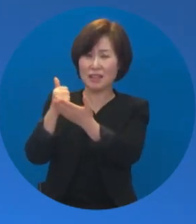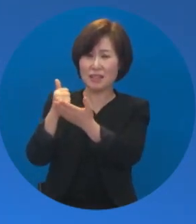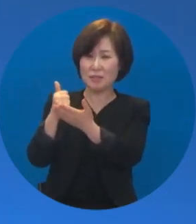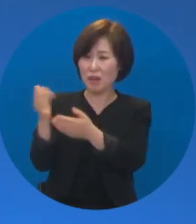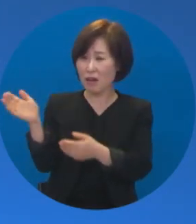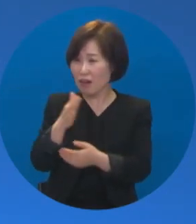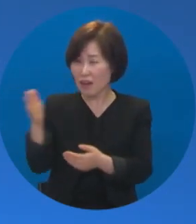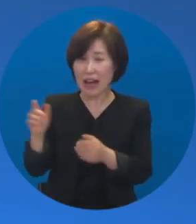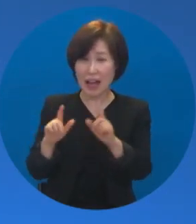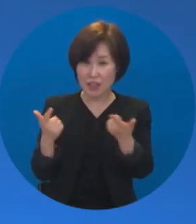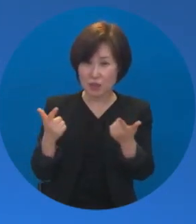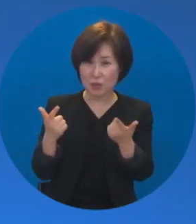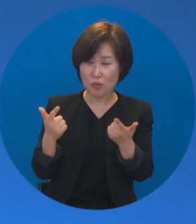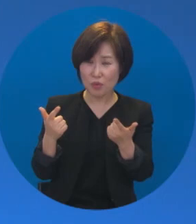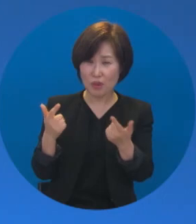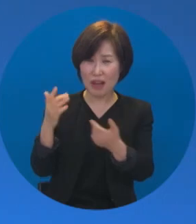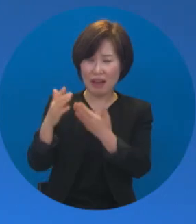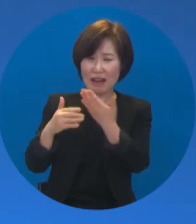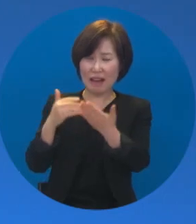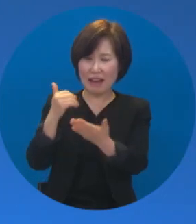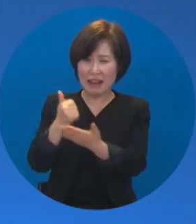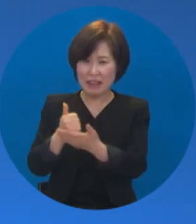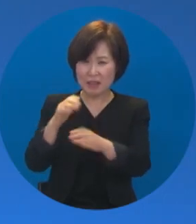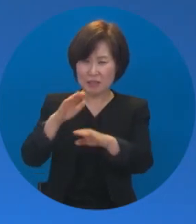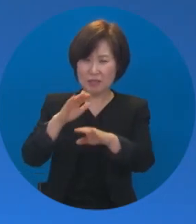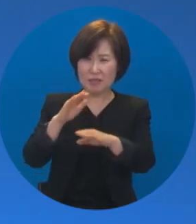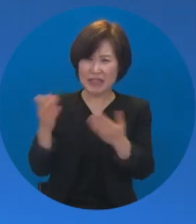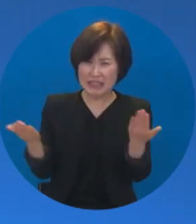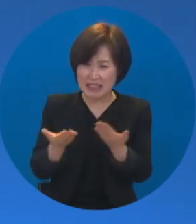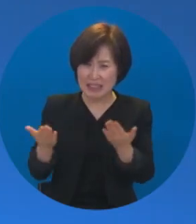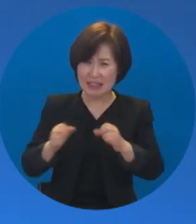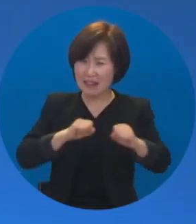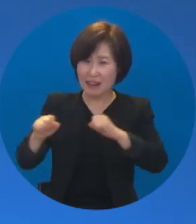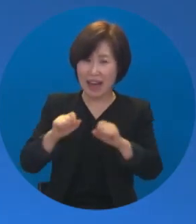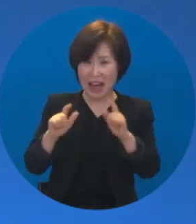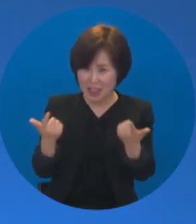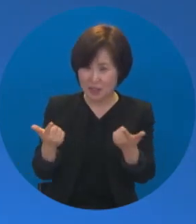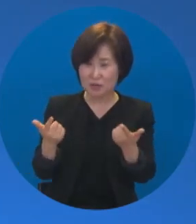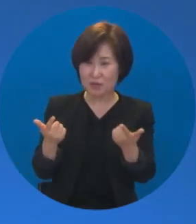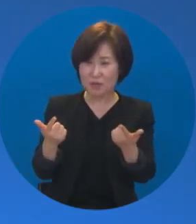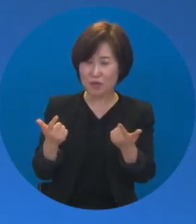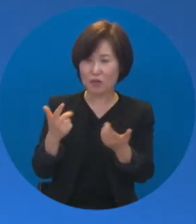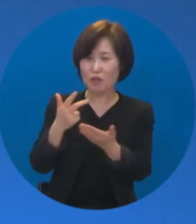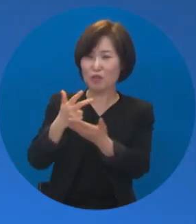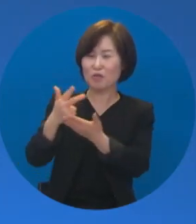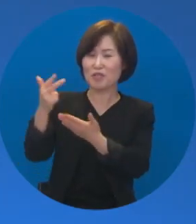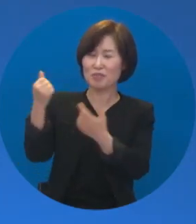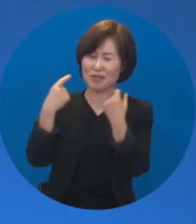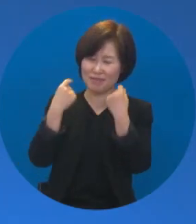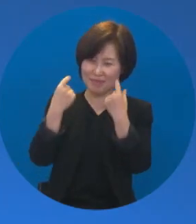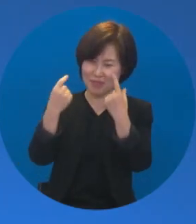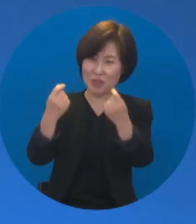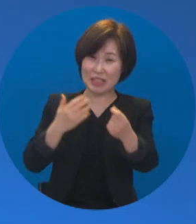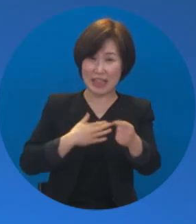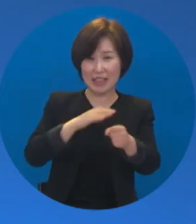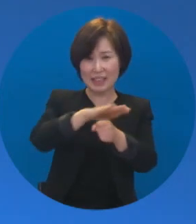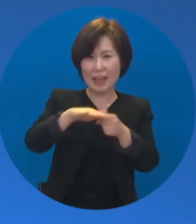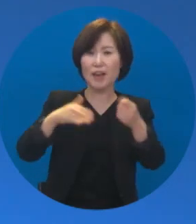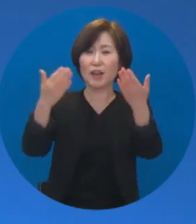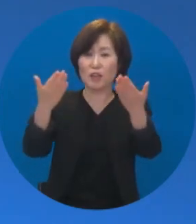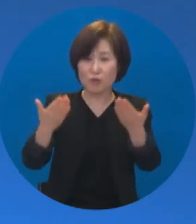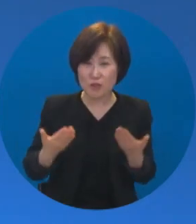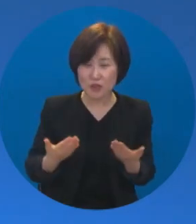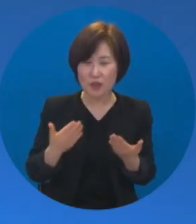있다고 하나님의 손이 짧은 것이 아니라 여전히 주님은 나를 사랑하셔서